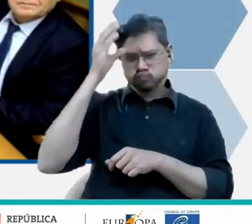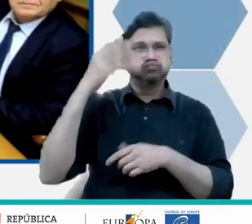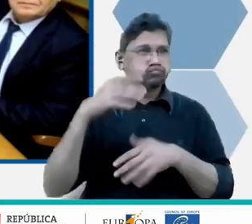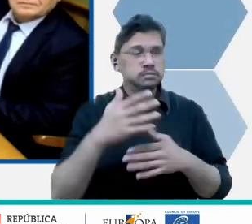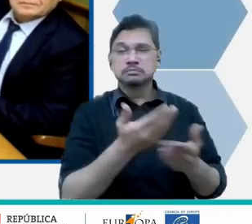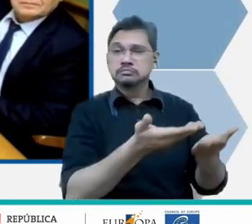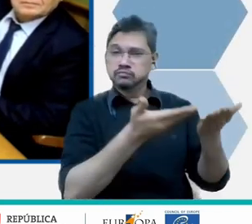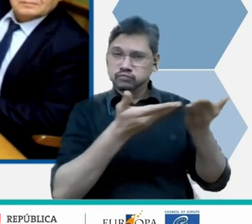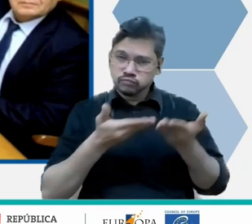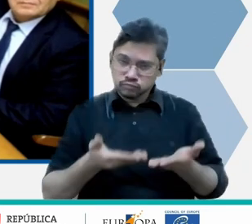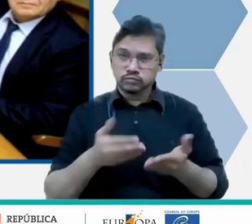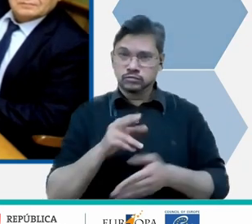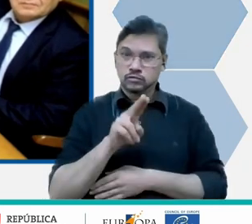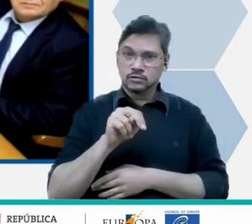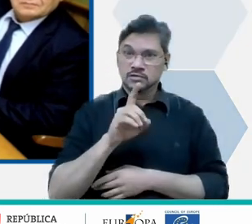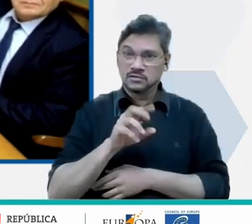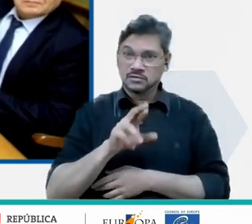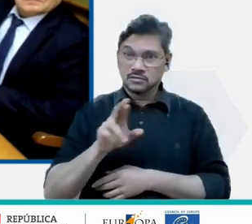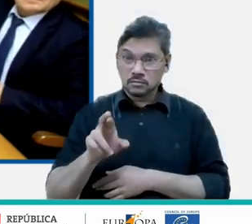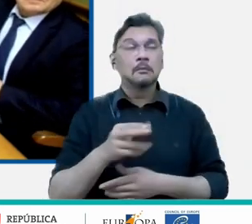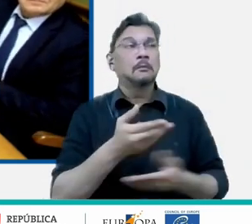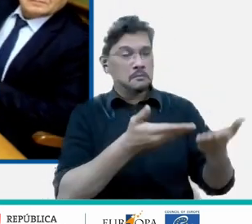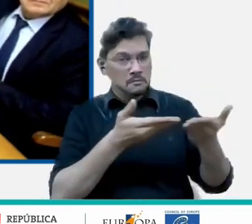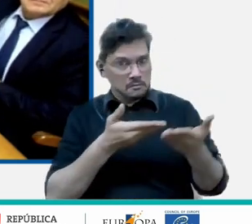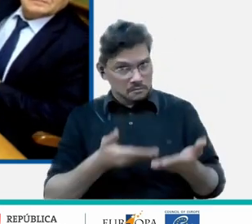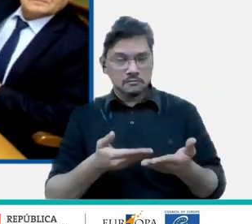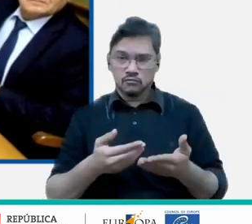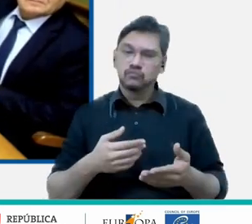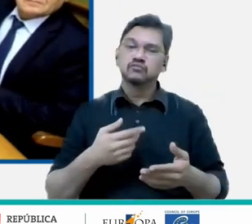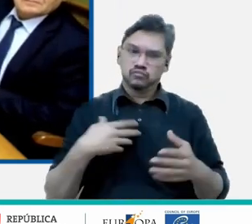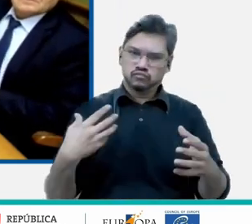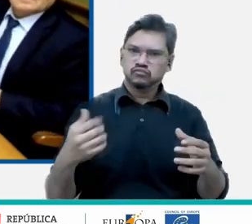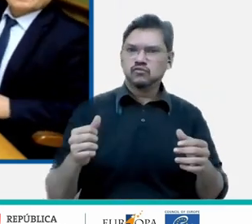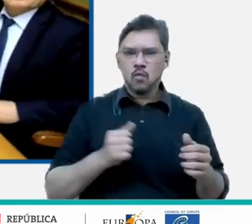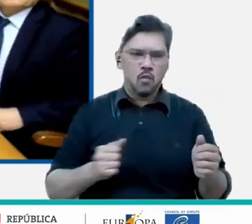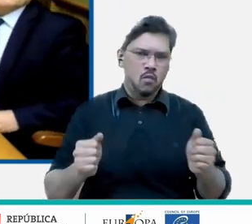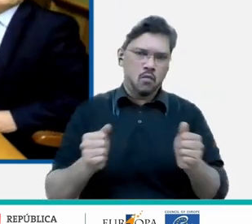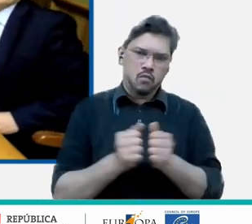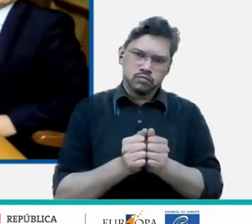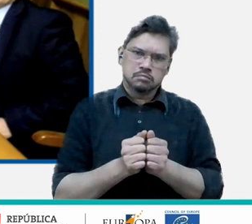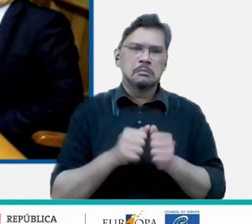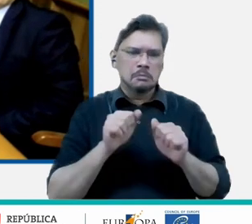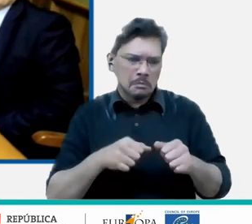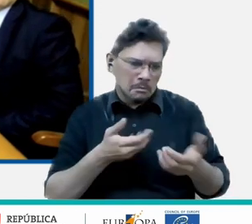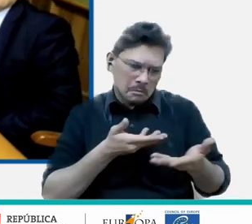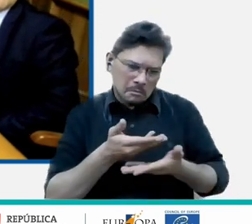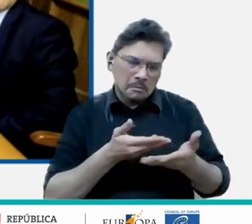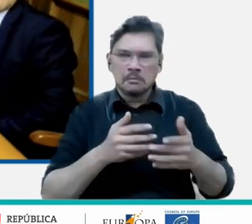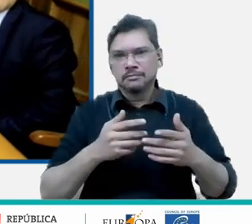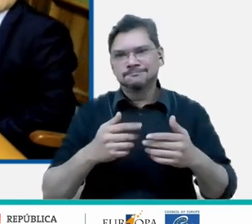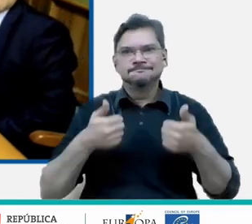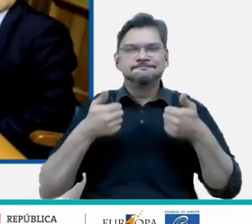процесс и в целом нашей сотрудничества при встрече с господином Биволом, главой регионального